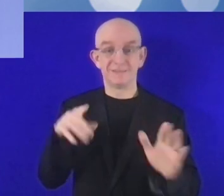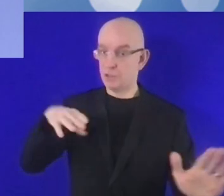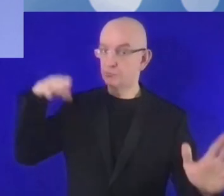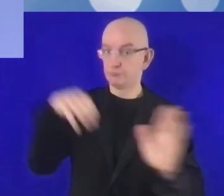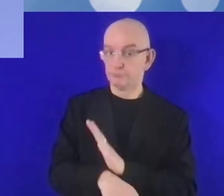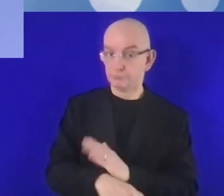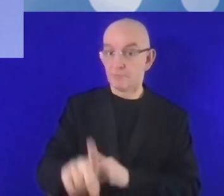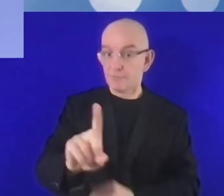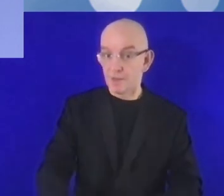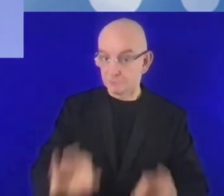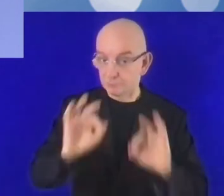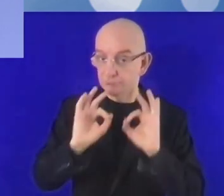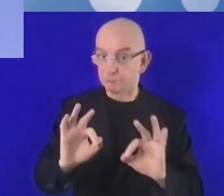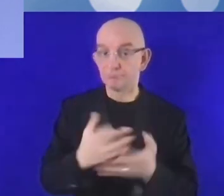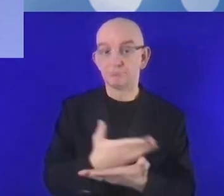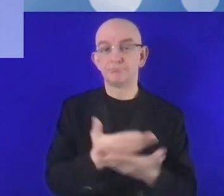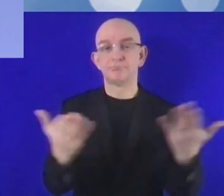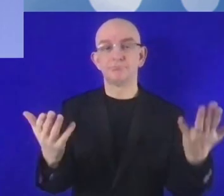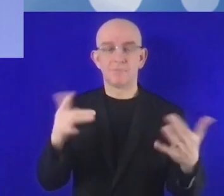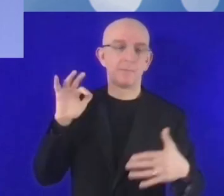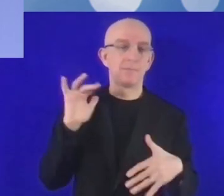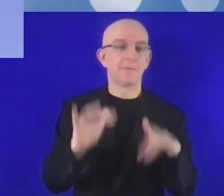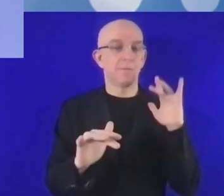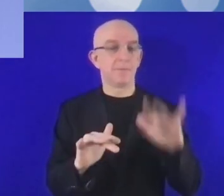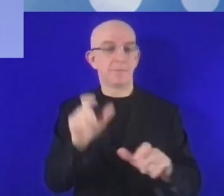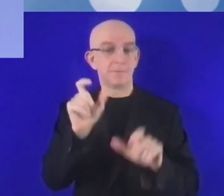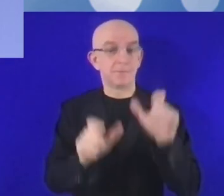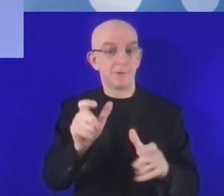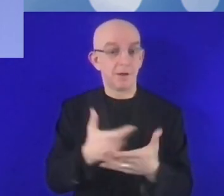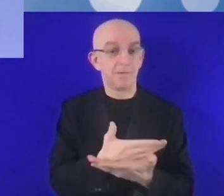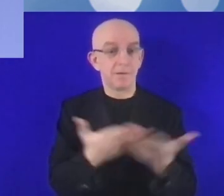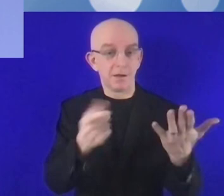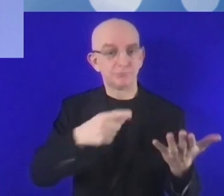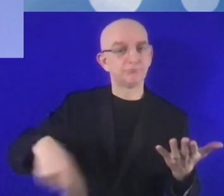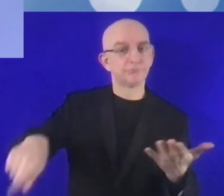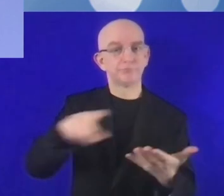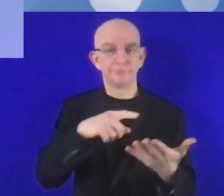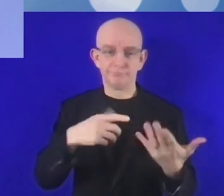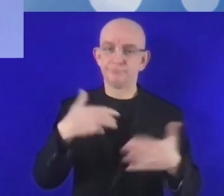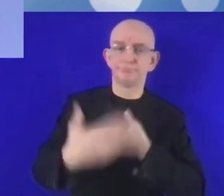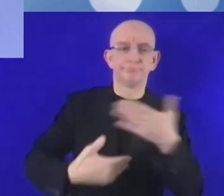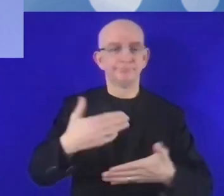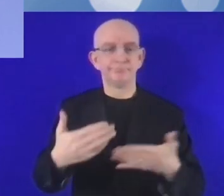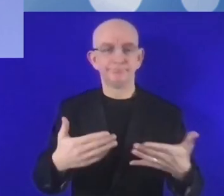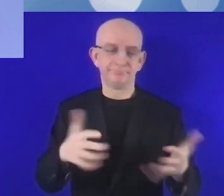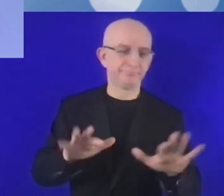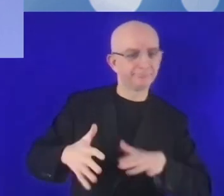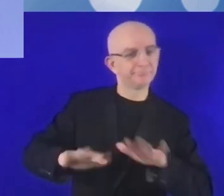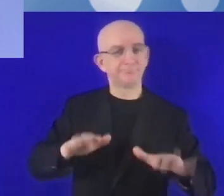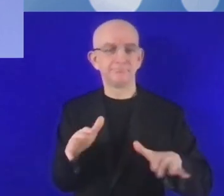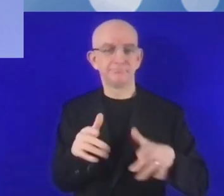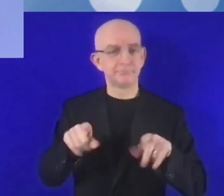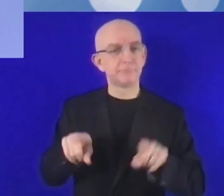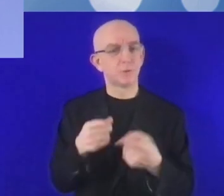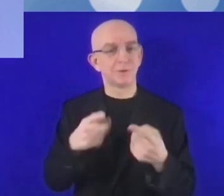十亿的人，全世界的人可以说和低质量的音乐在一起接送。我不是说其他的